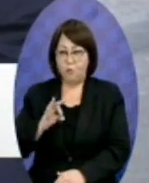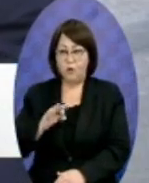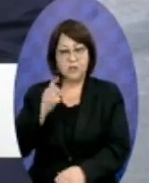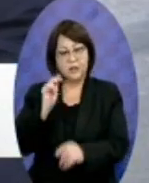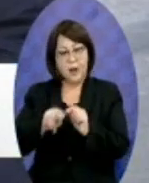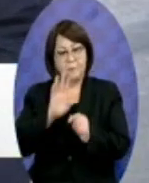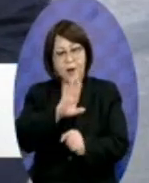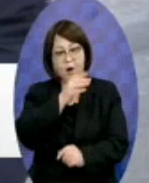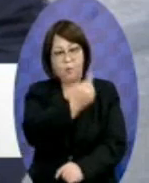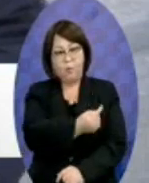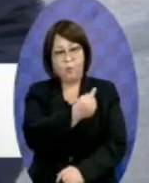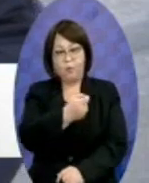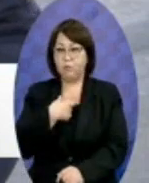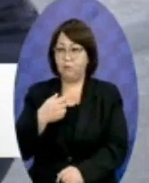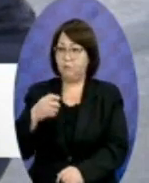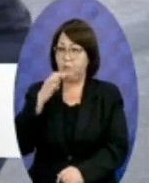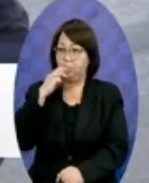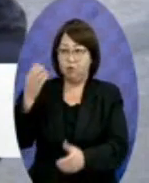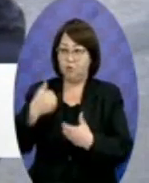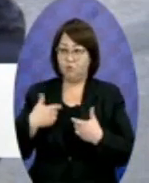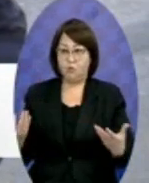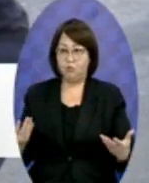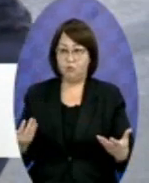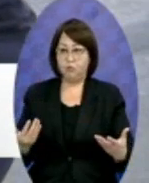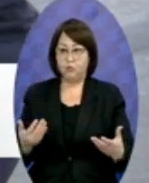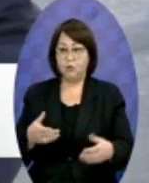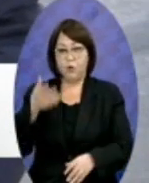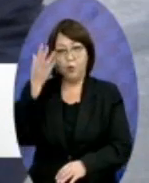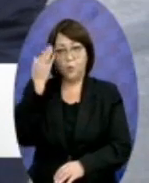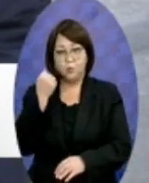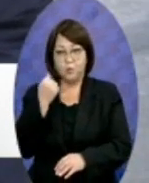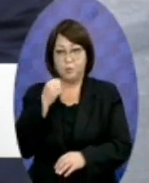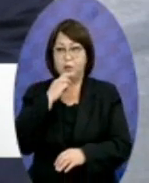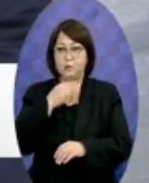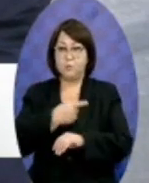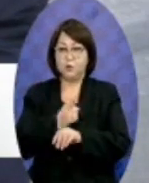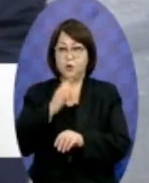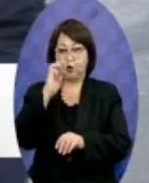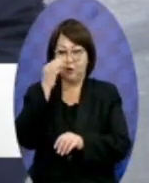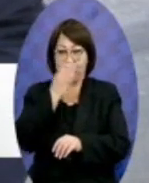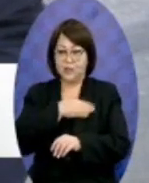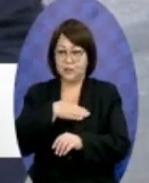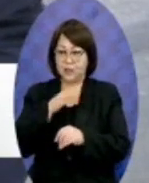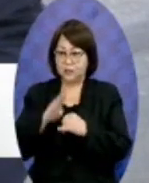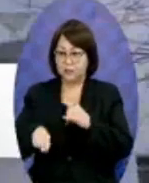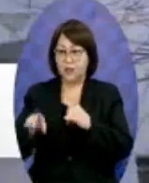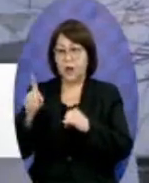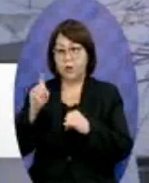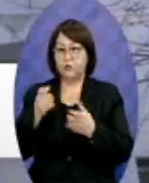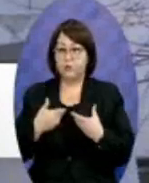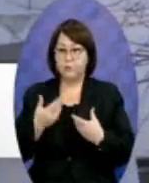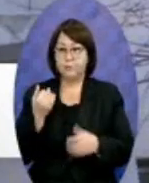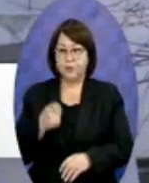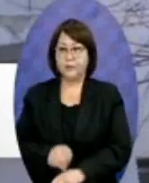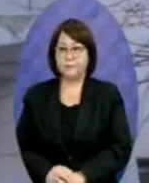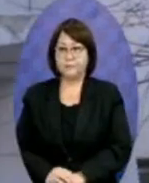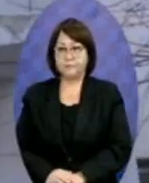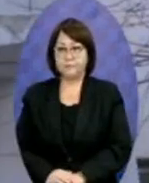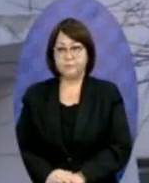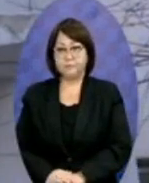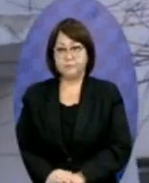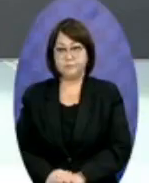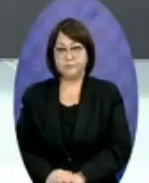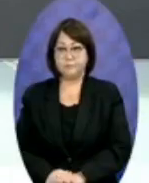өөр мэдээлэл өгөхгүй байгаа учраас за энэ хүү мэдээлэл бол удахгүй олон нийтэд бол одоо мөрдөн байцаалтын шатанд ил болох юм а.